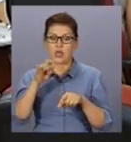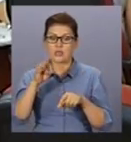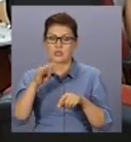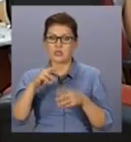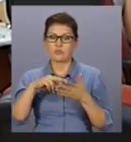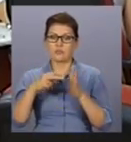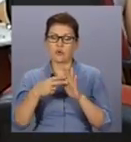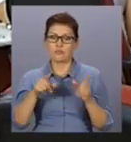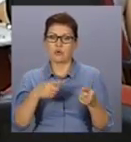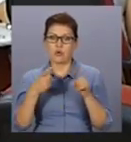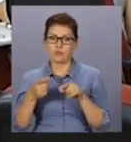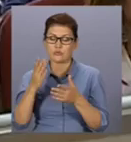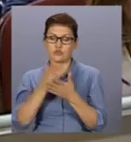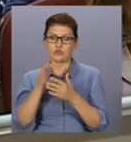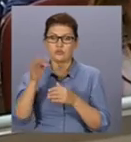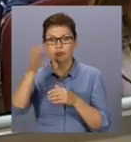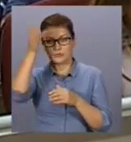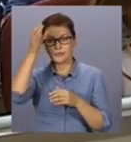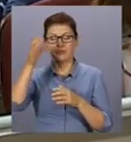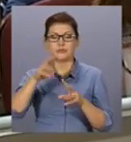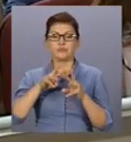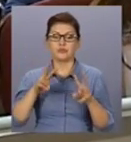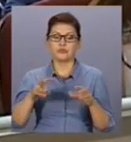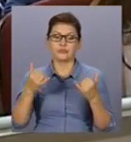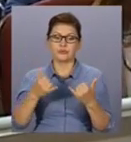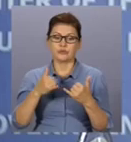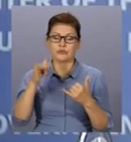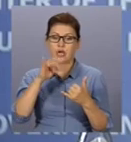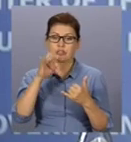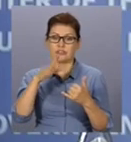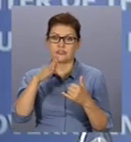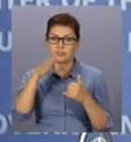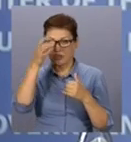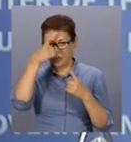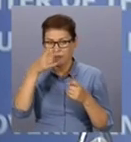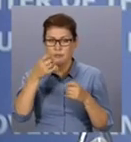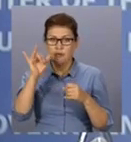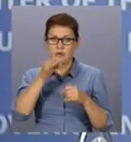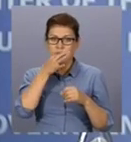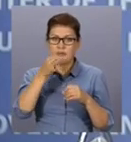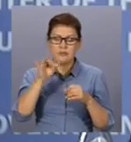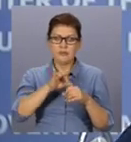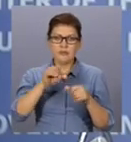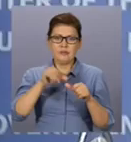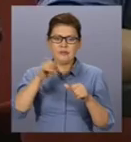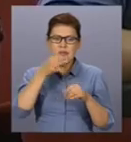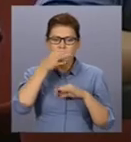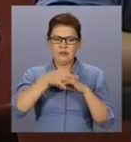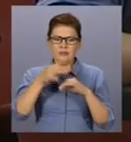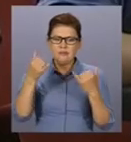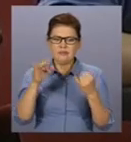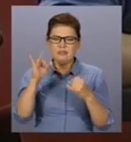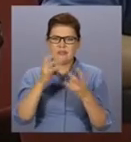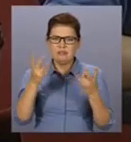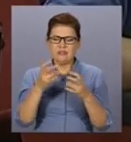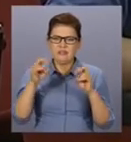көшу жоспарын әзірлеп жатыр. Бұл туралы білім және ғылым министрі Ерлан Сағадиев мәлімдеді. Оның айтуынша, бұл ерекше жауапкершілікті қажет